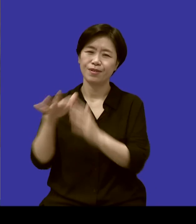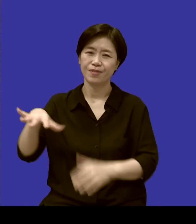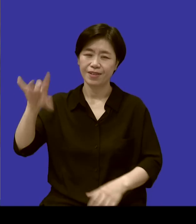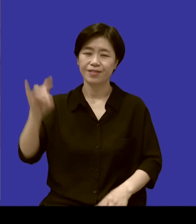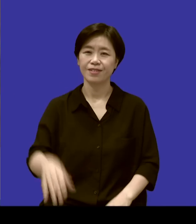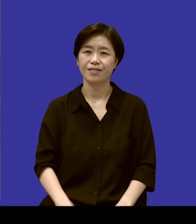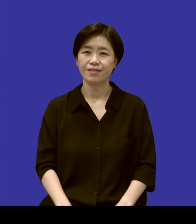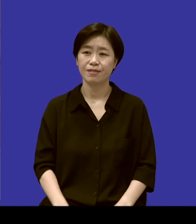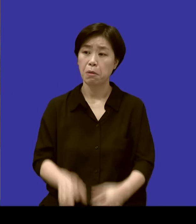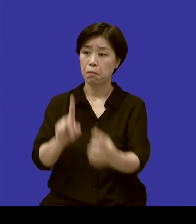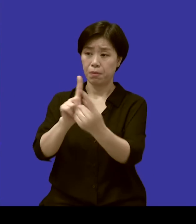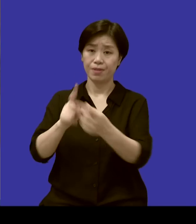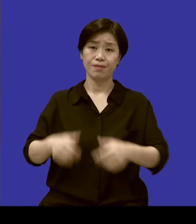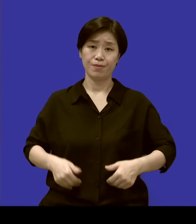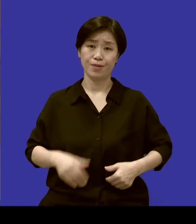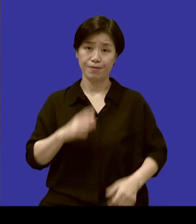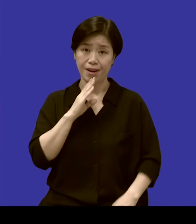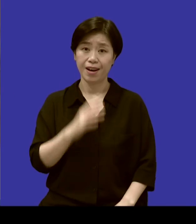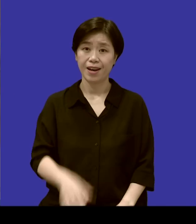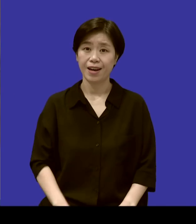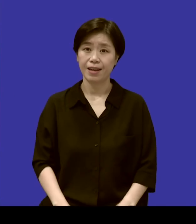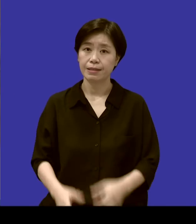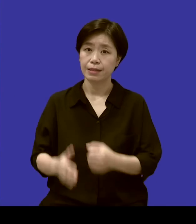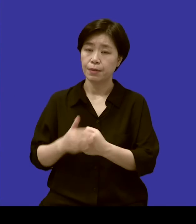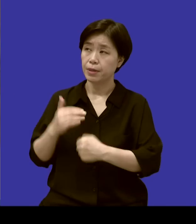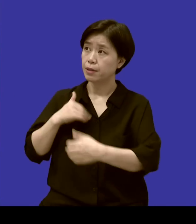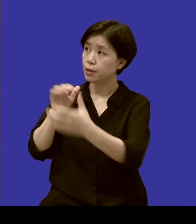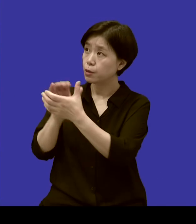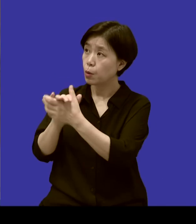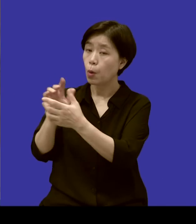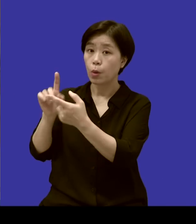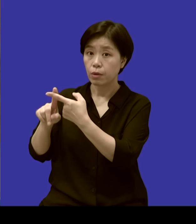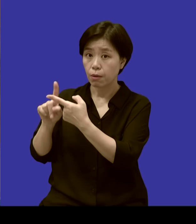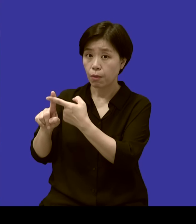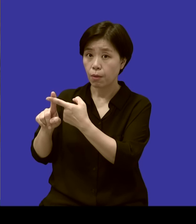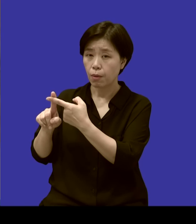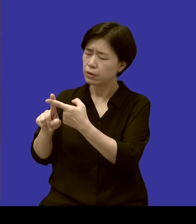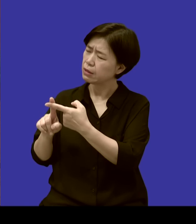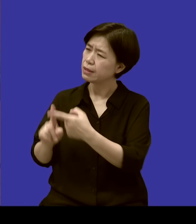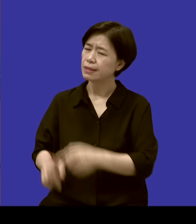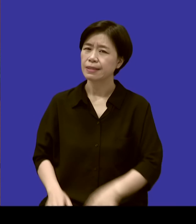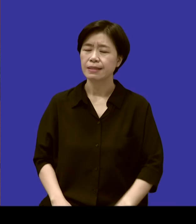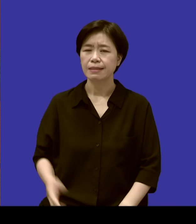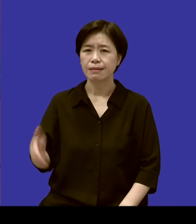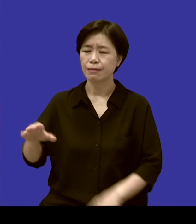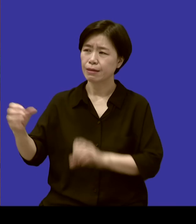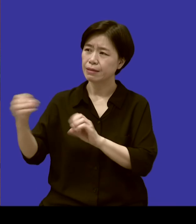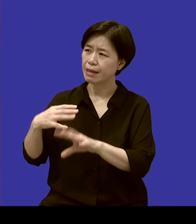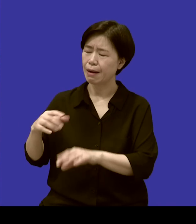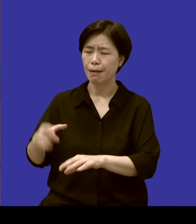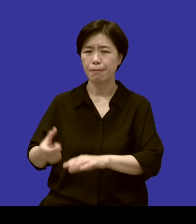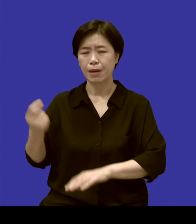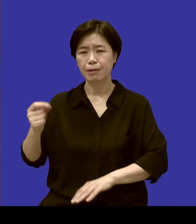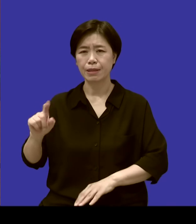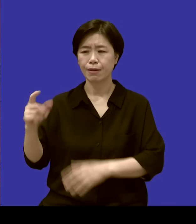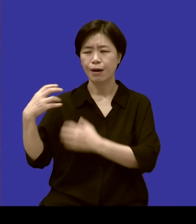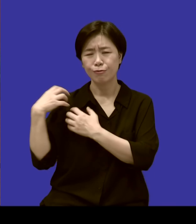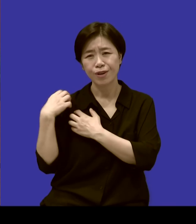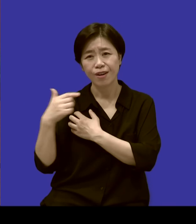맞잖아요. 그래서 내가 기도한 대로 하나님 움직이시나? 그렇다고 하나님 이렇게 막 주시면 어떡해요? 걱정이 되는 거예요.